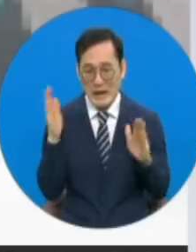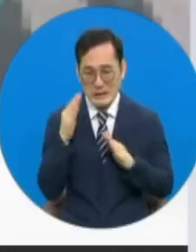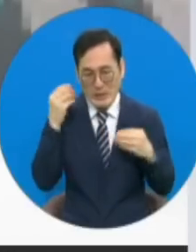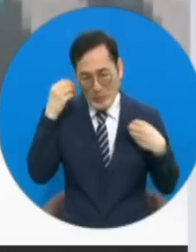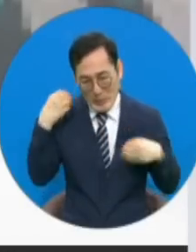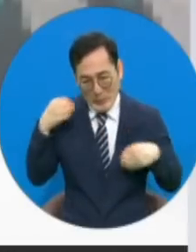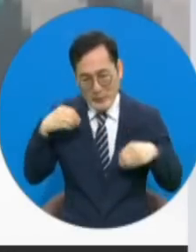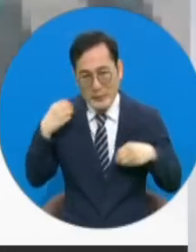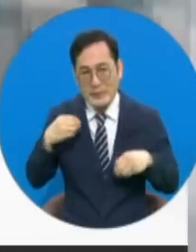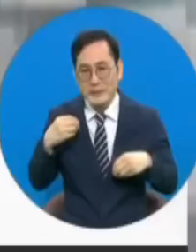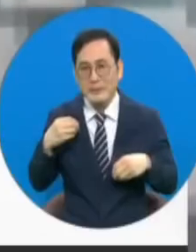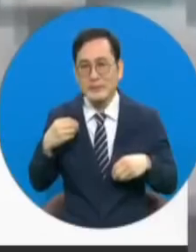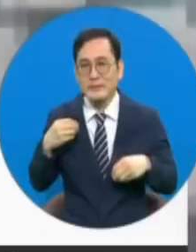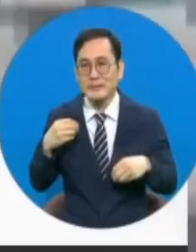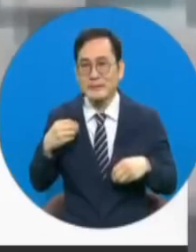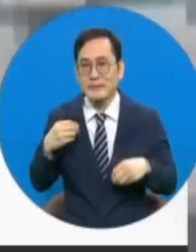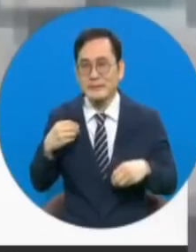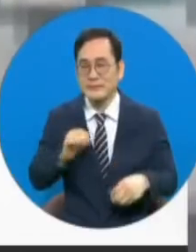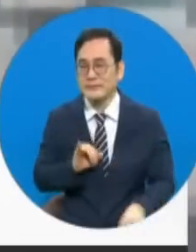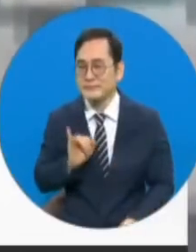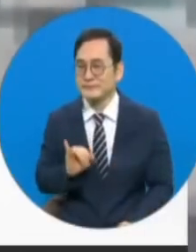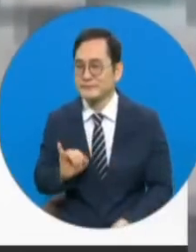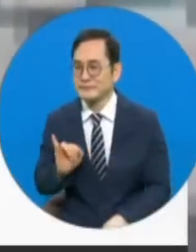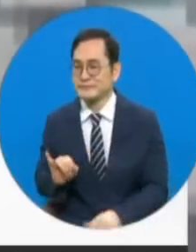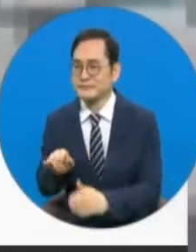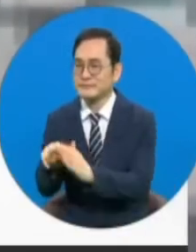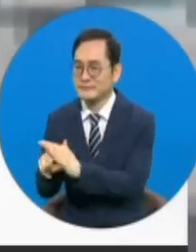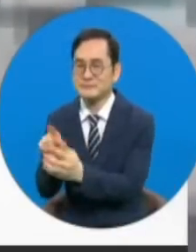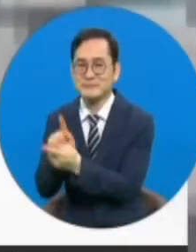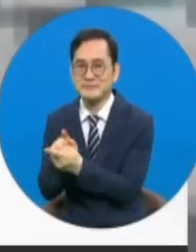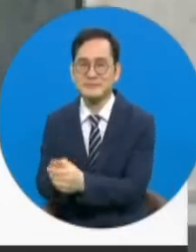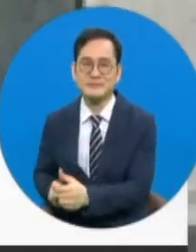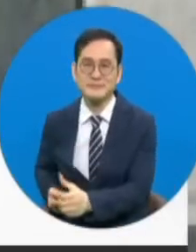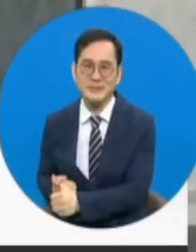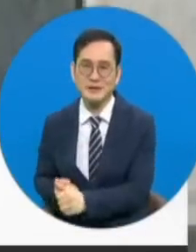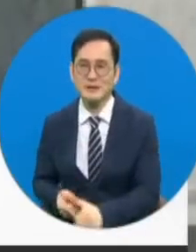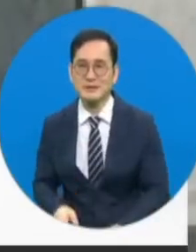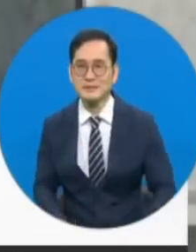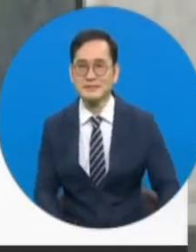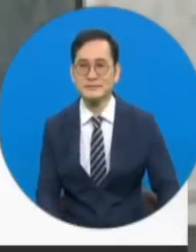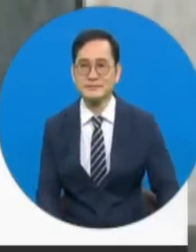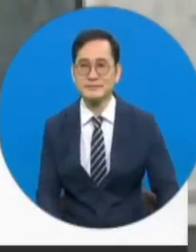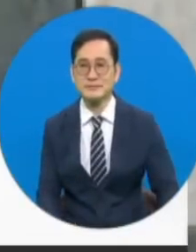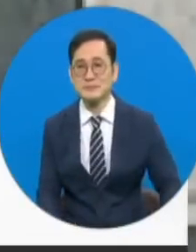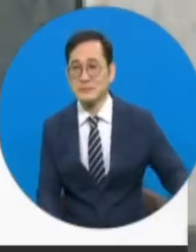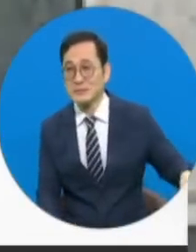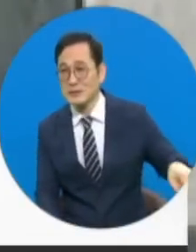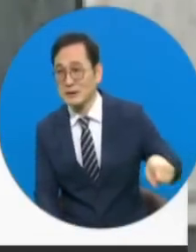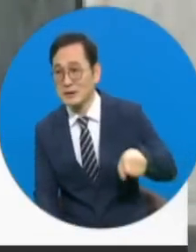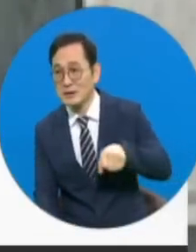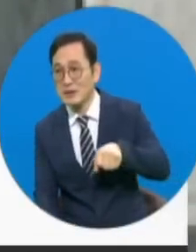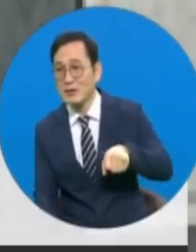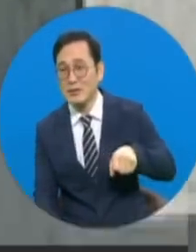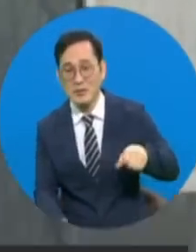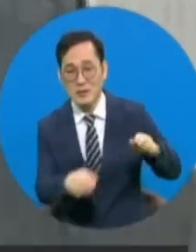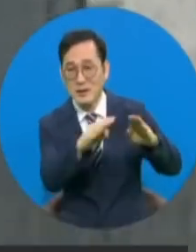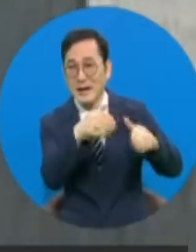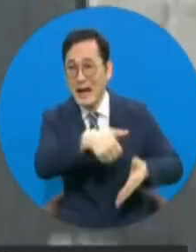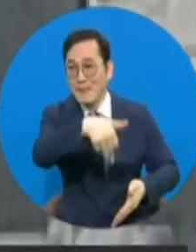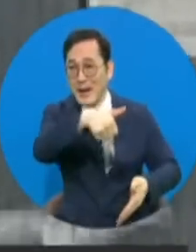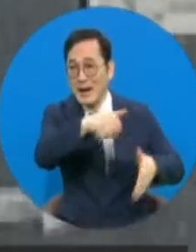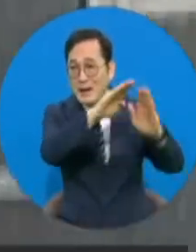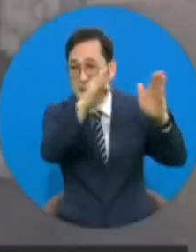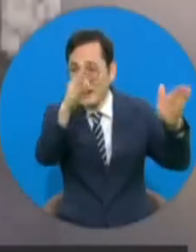저 장면이 바로 정의정이군요 지금 저 장면이 이제 캐리어에 아마 지금